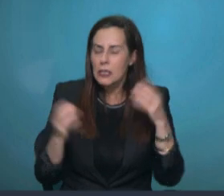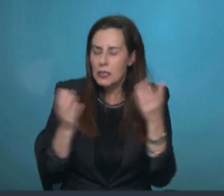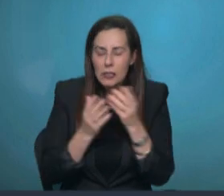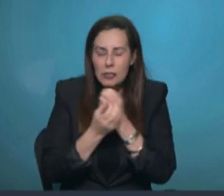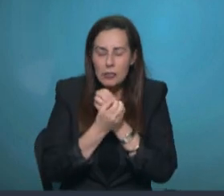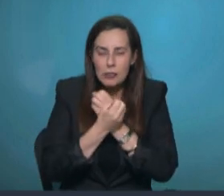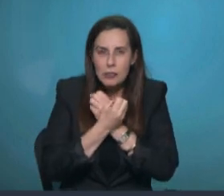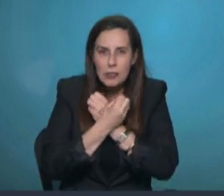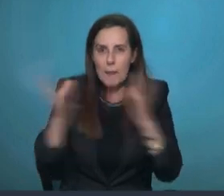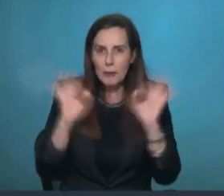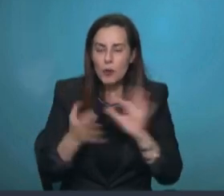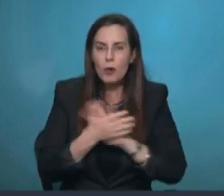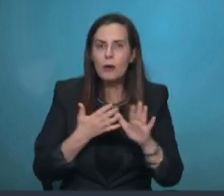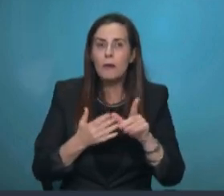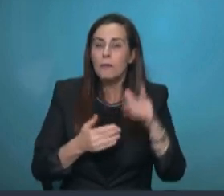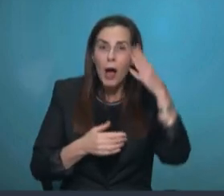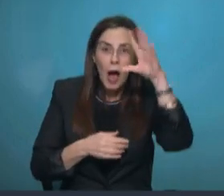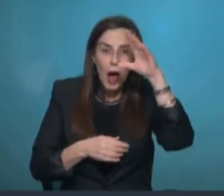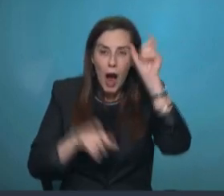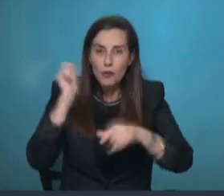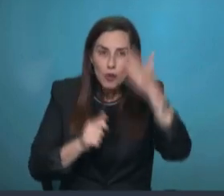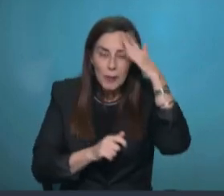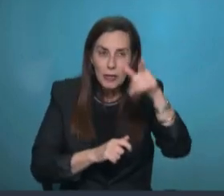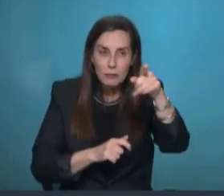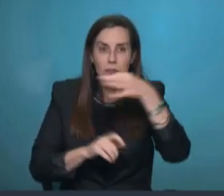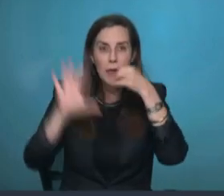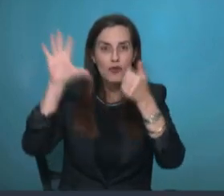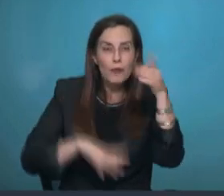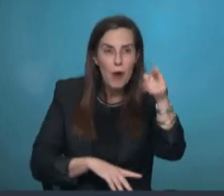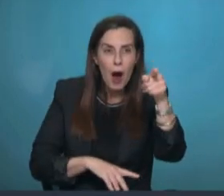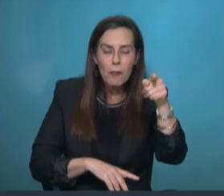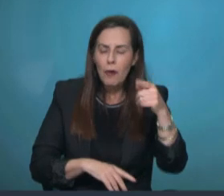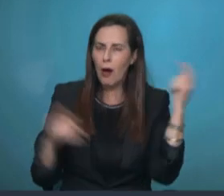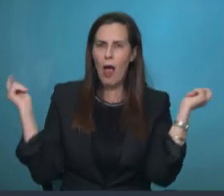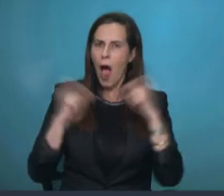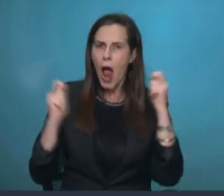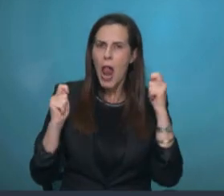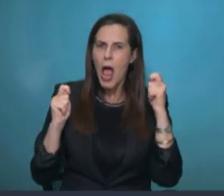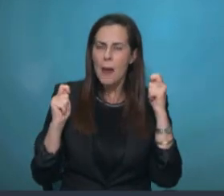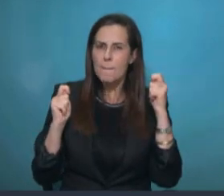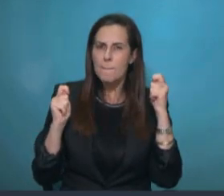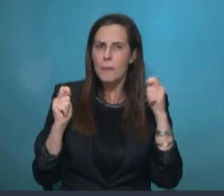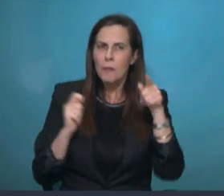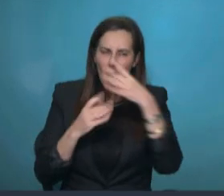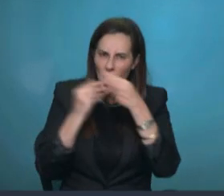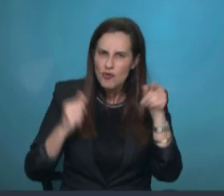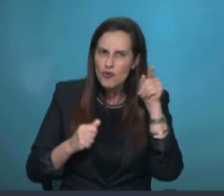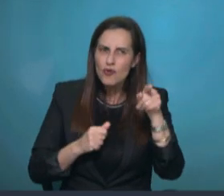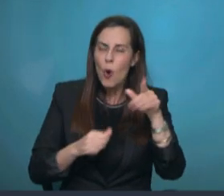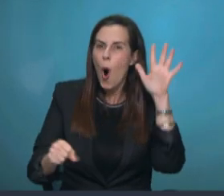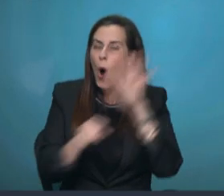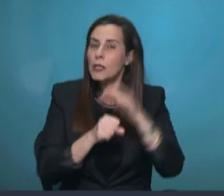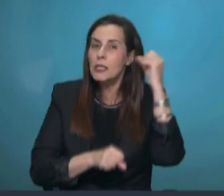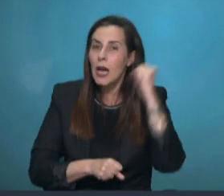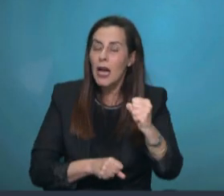מדהים, פשוט מדהים. מקריו של ולרי סקוביץ' בן 64 קיבלו בתדהמה את הבשורה על החשדות נגדו באונס וברצח האלים